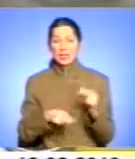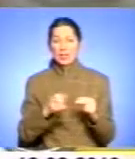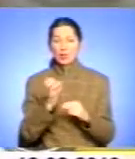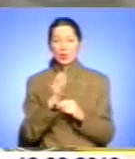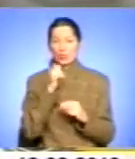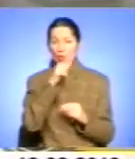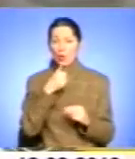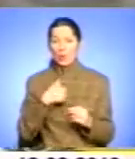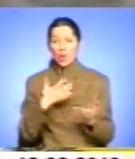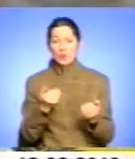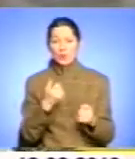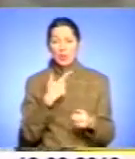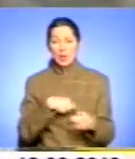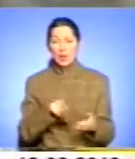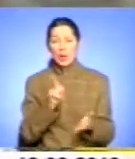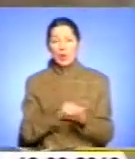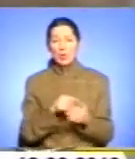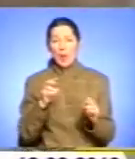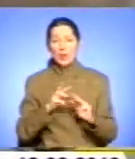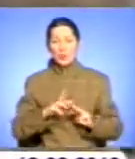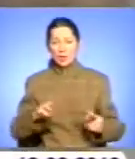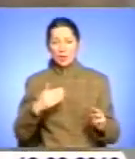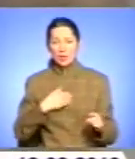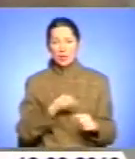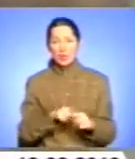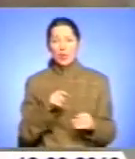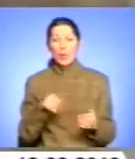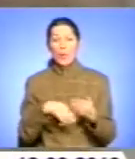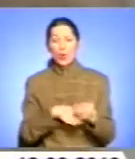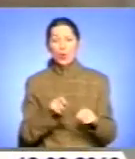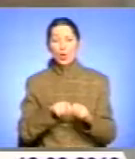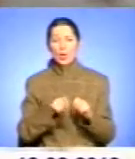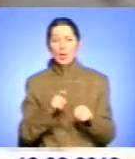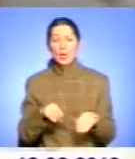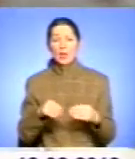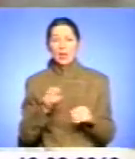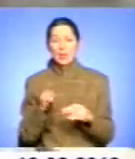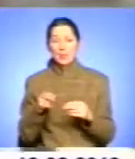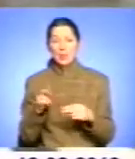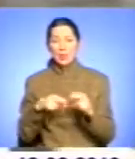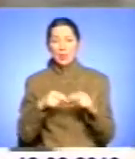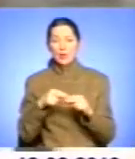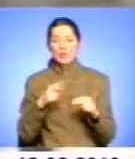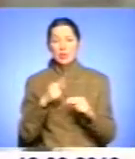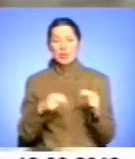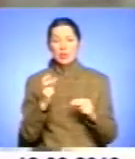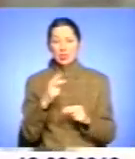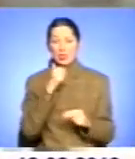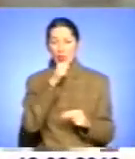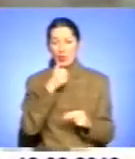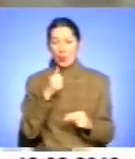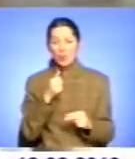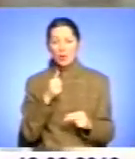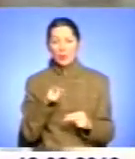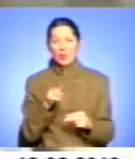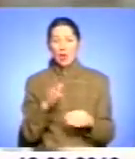себе обов'язки, і правительство нас по цьому поводу жорстко контролює, здати цей об'єкт в кінці 2013 року. Поэтому он